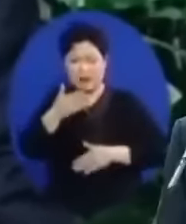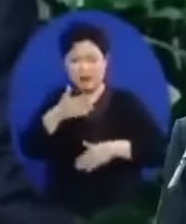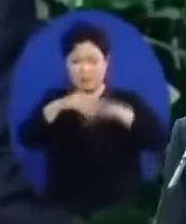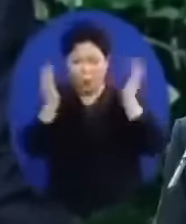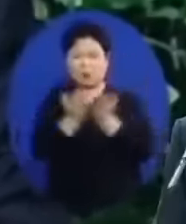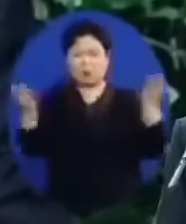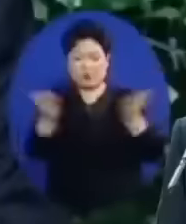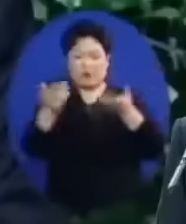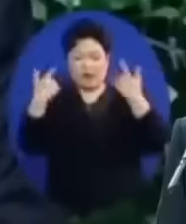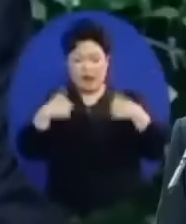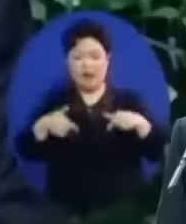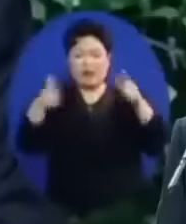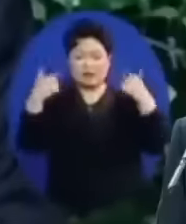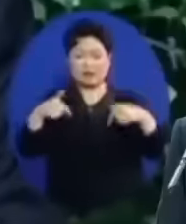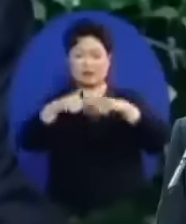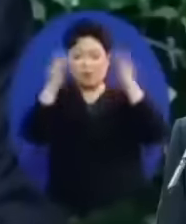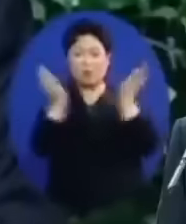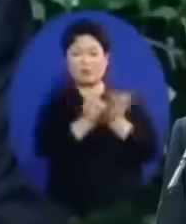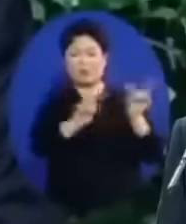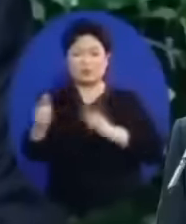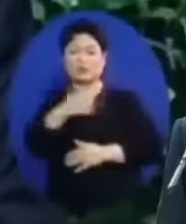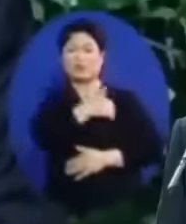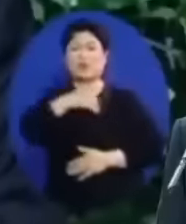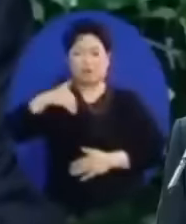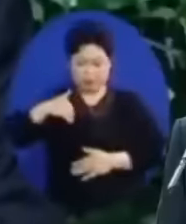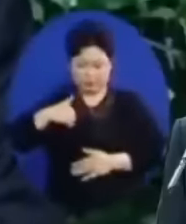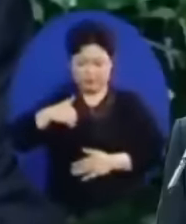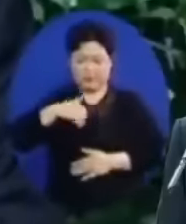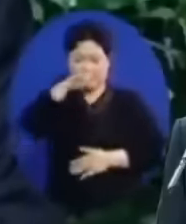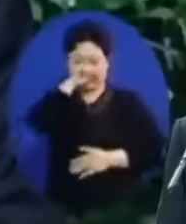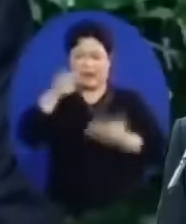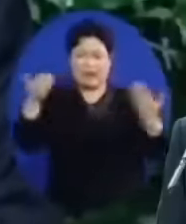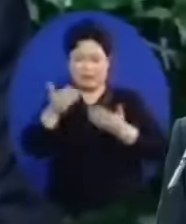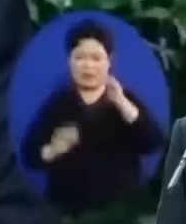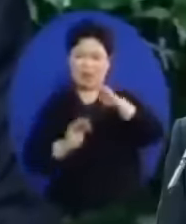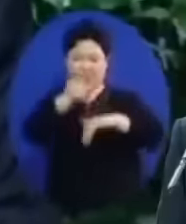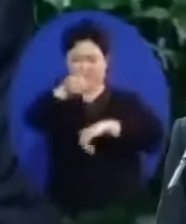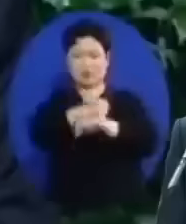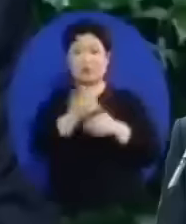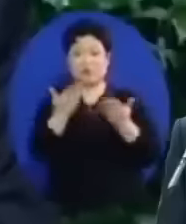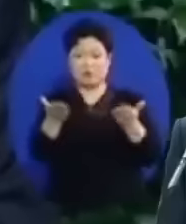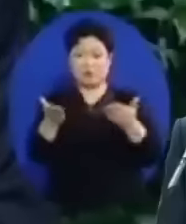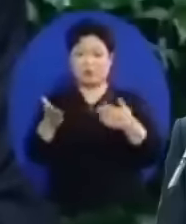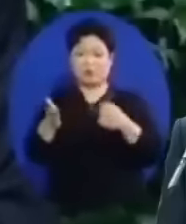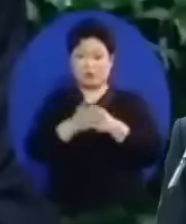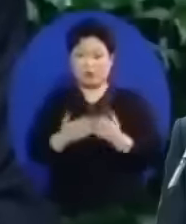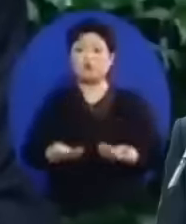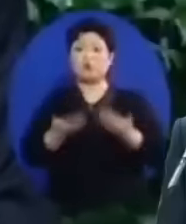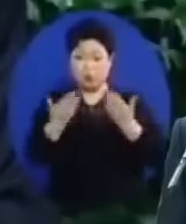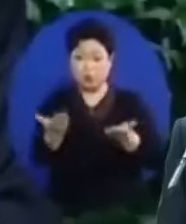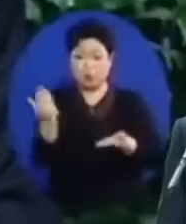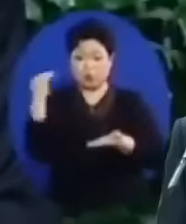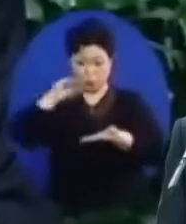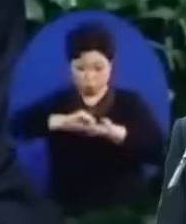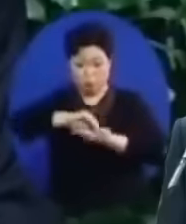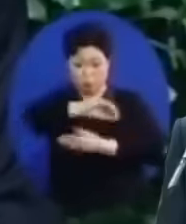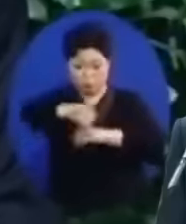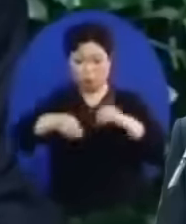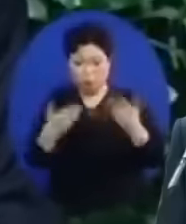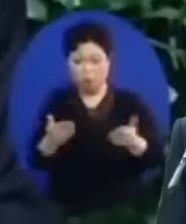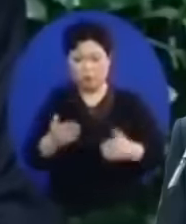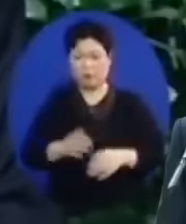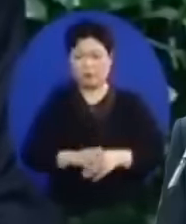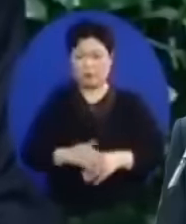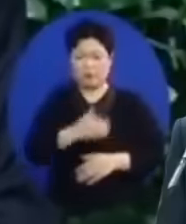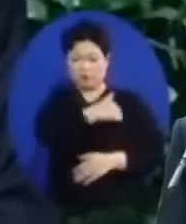일에 항상 모든 것이 능력하여 착한 일을 넘치게 해주겠다. 그러므로 주라 그러면 돌려줄 것이니 곧